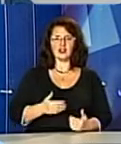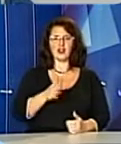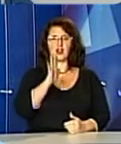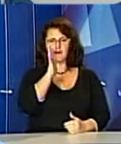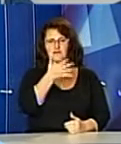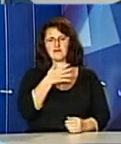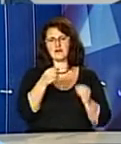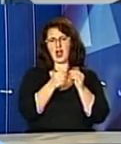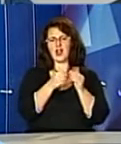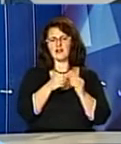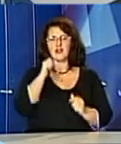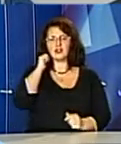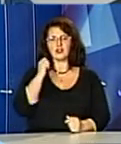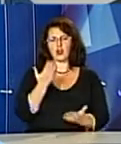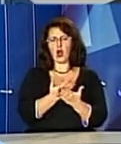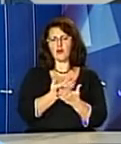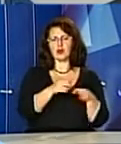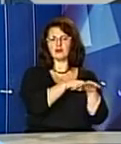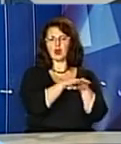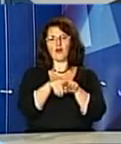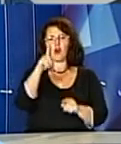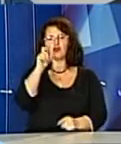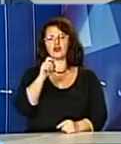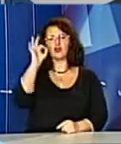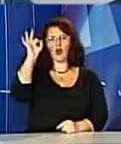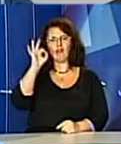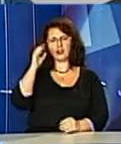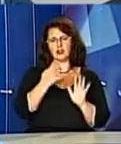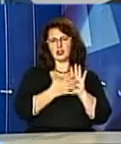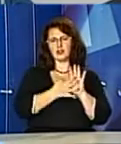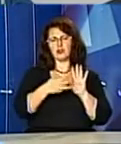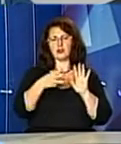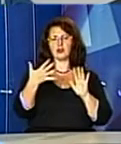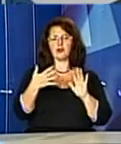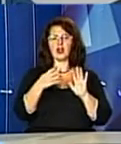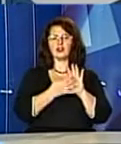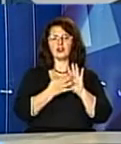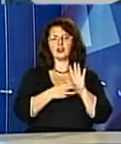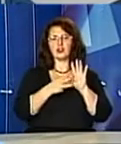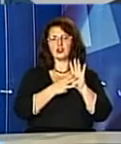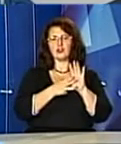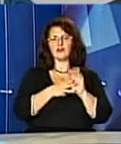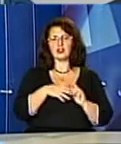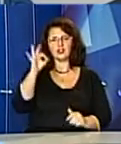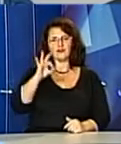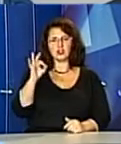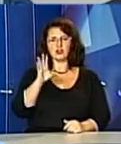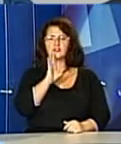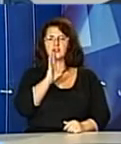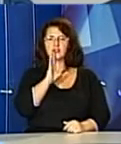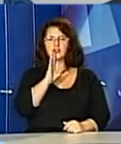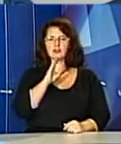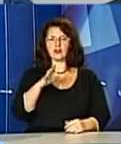5- і 10-річне, яке приблизно рівняється майже 100%, тобто 95-98% жінок позбуваються